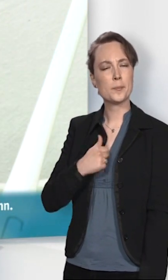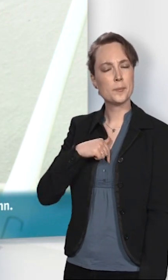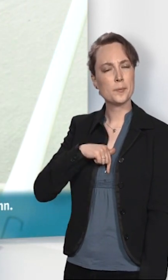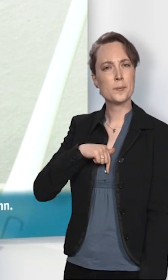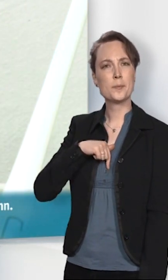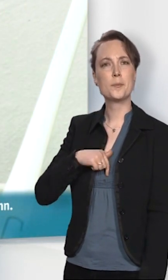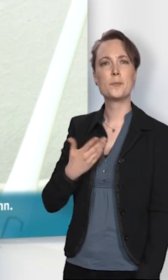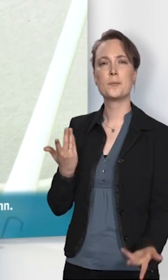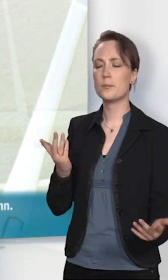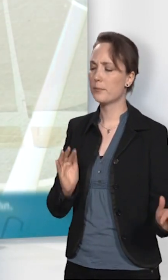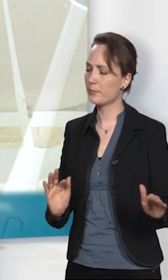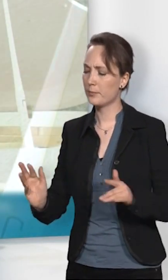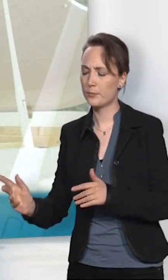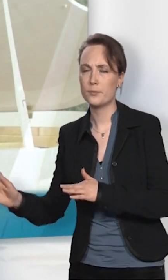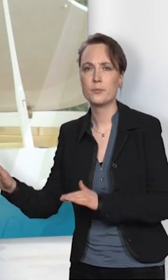bestehen.